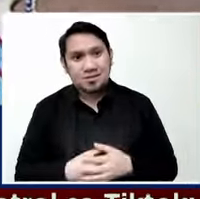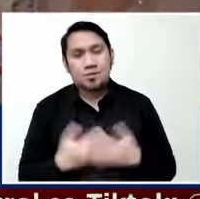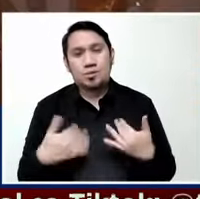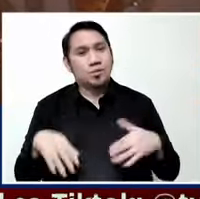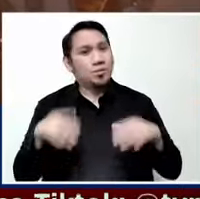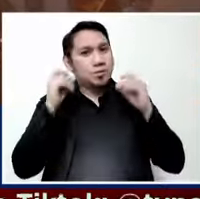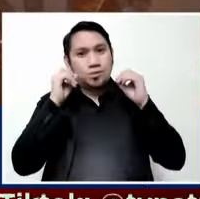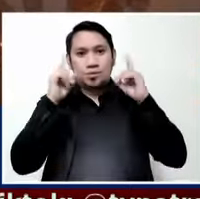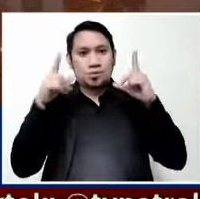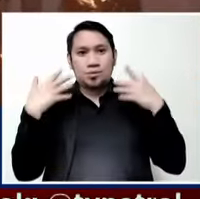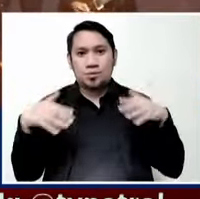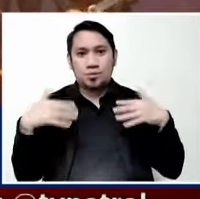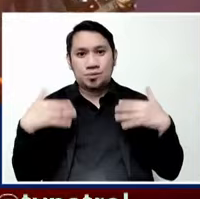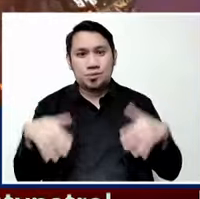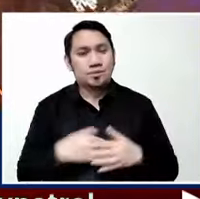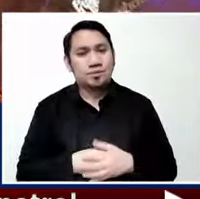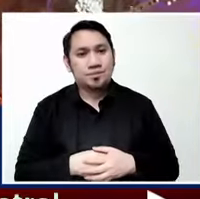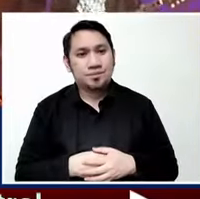po kami.